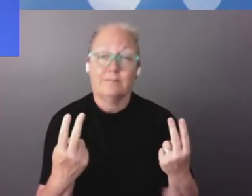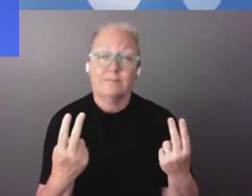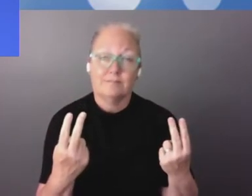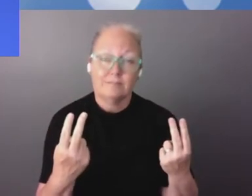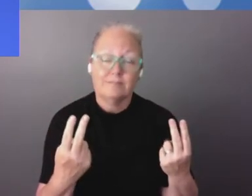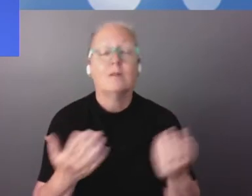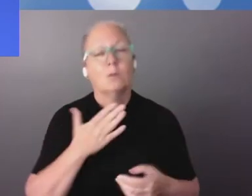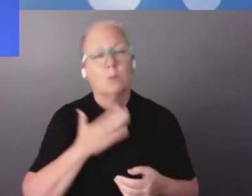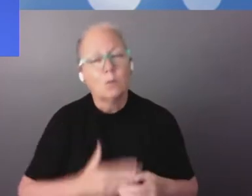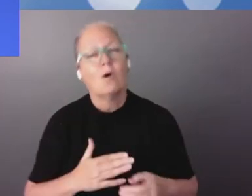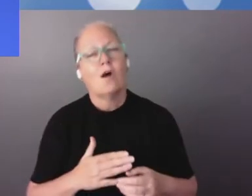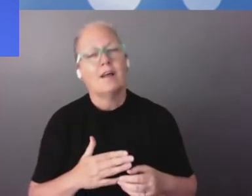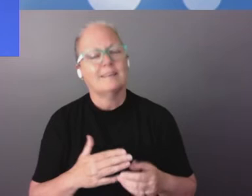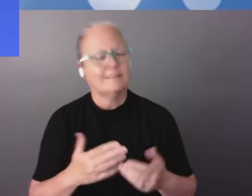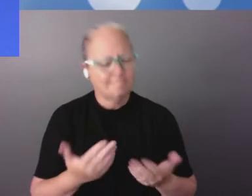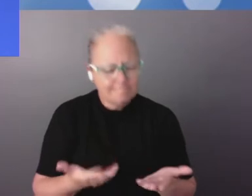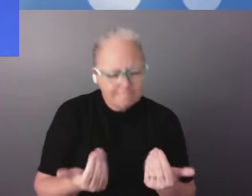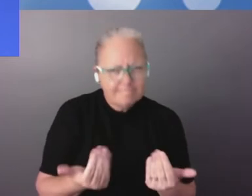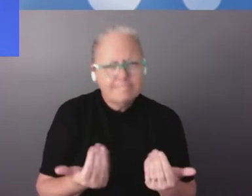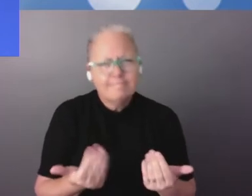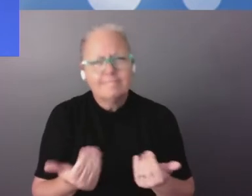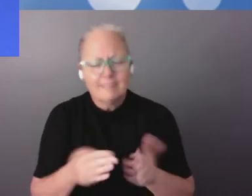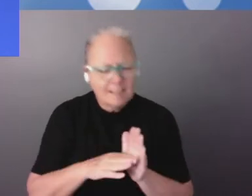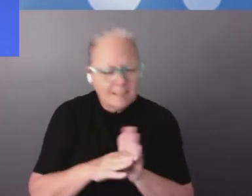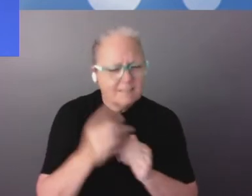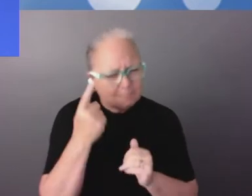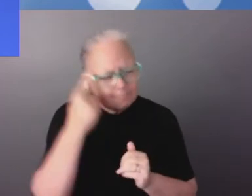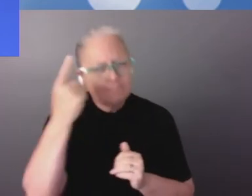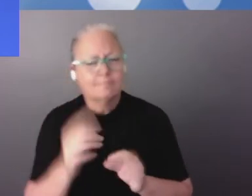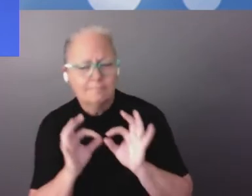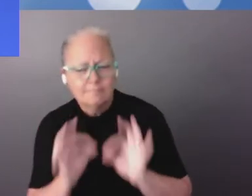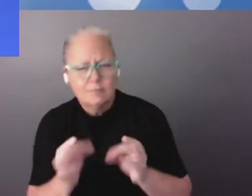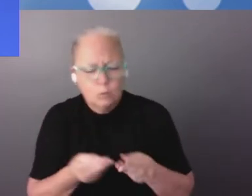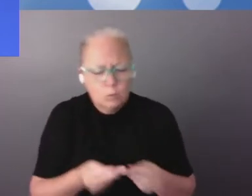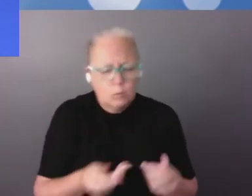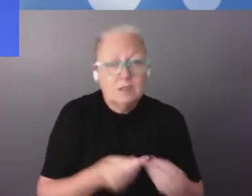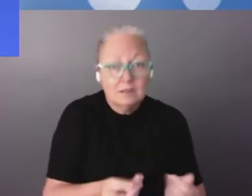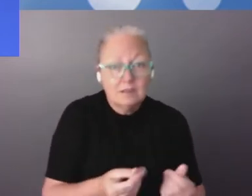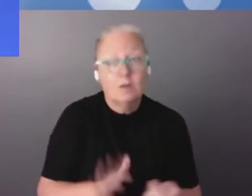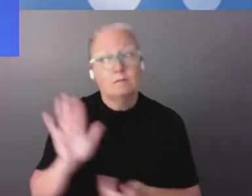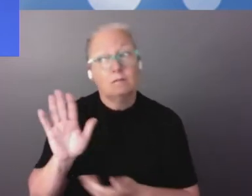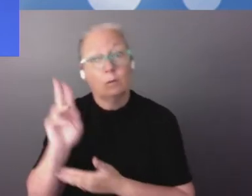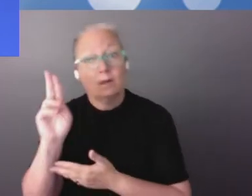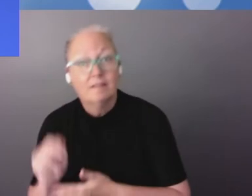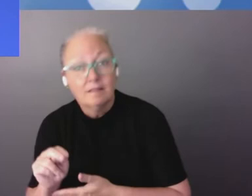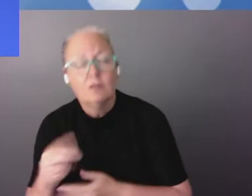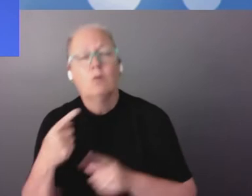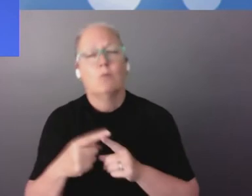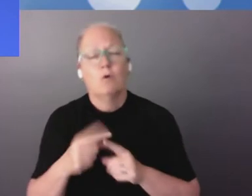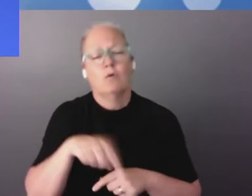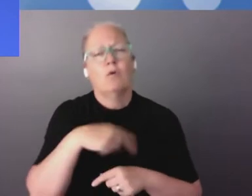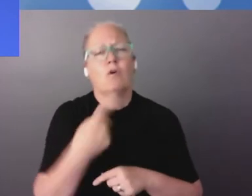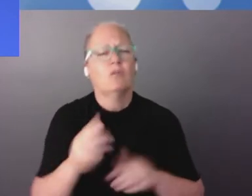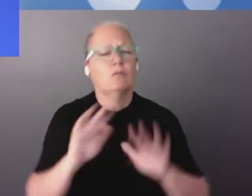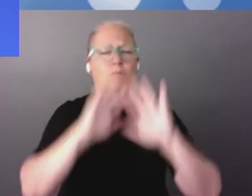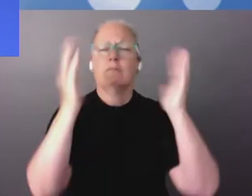هذه القوانين واللوائح، وبالتنسيق والتعاون مع الأمم المتحدة والجهات الرسمية.